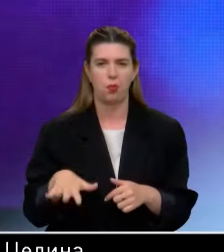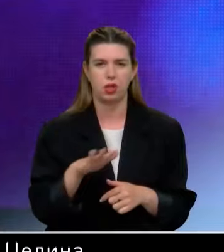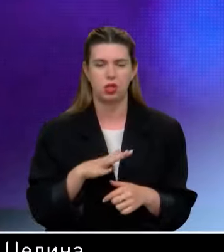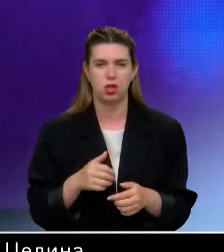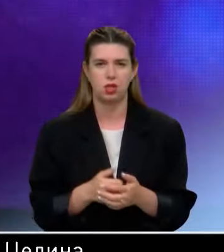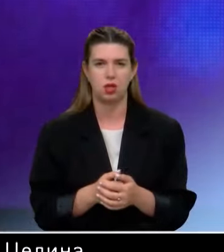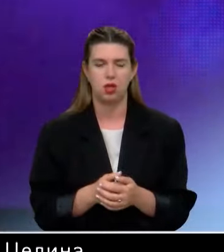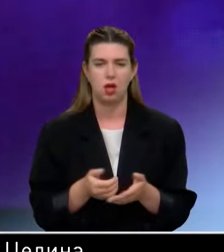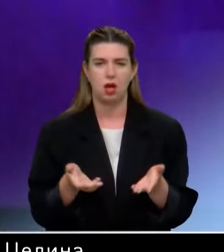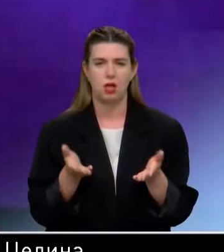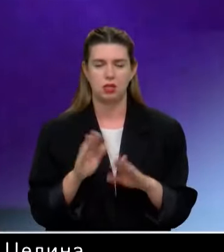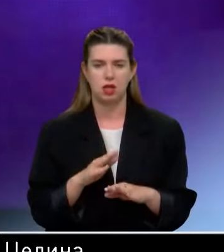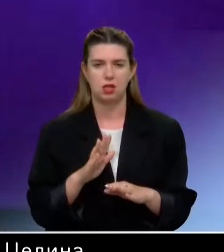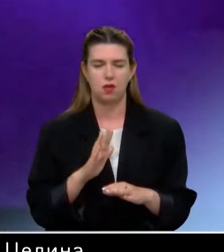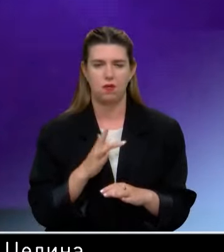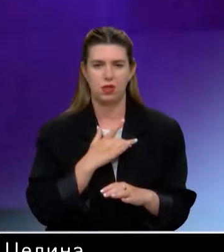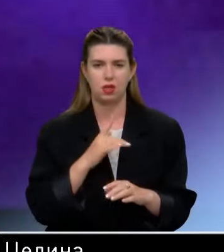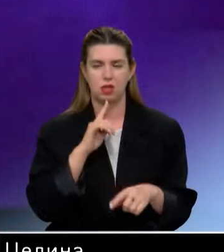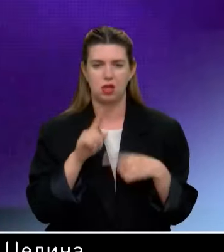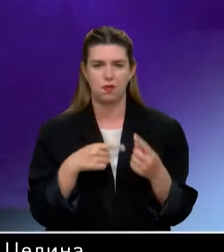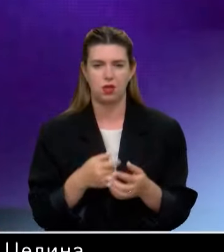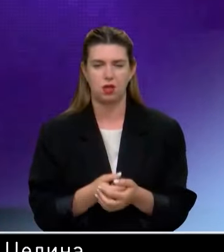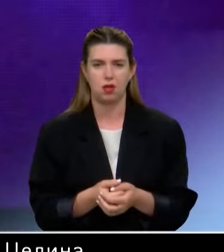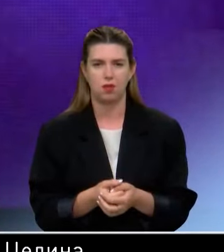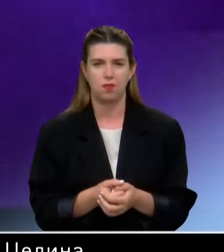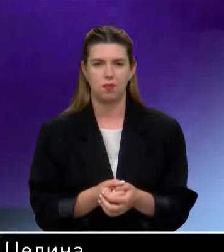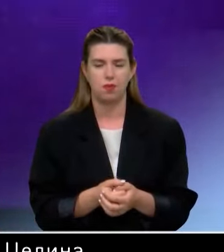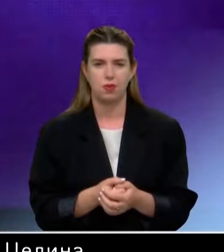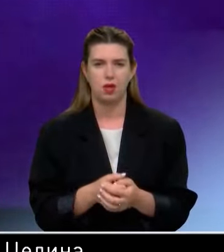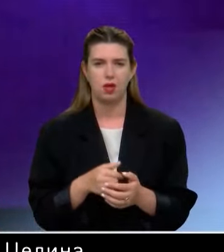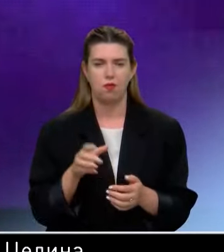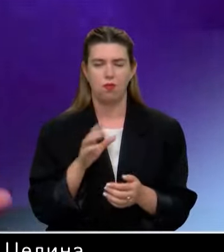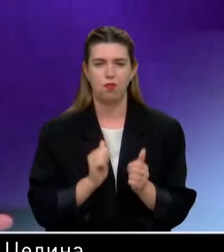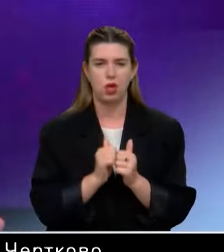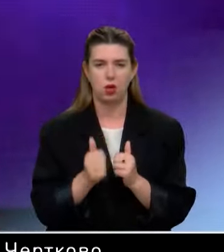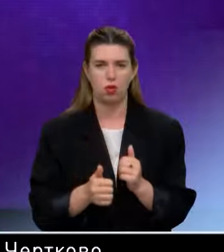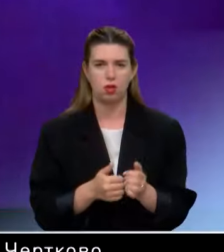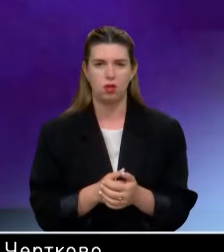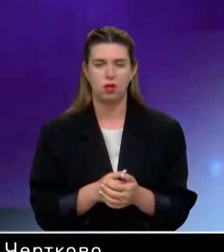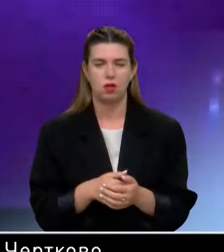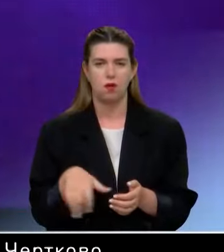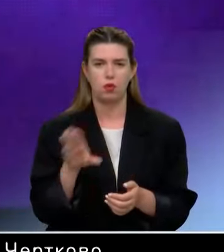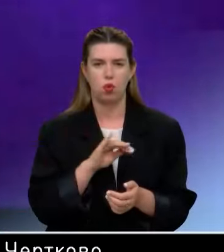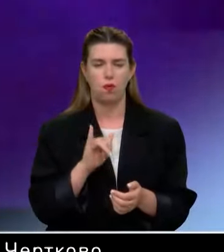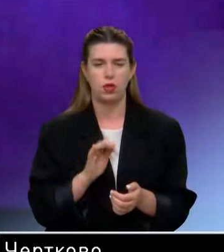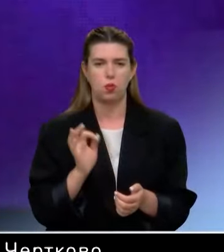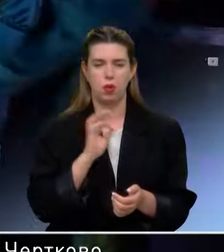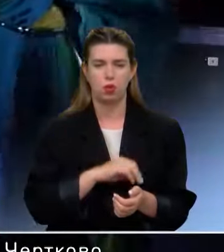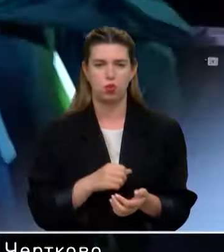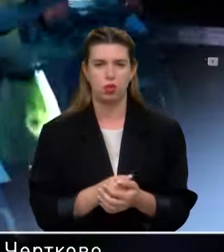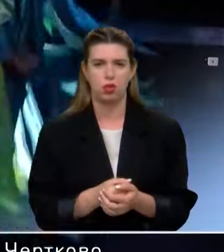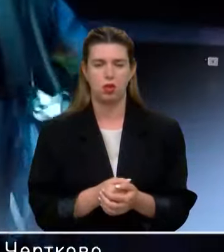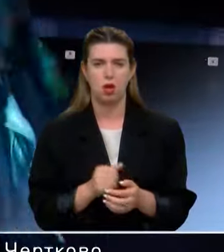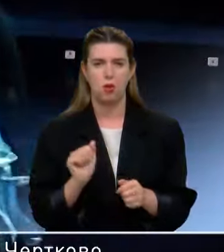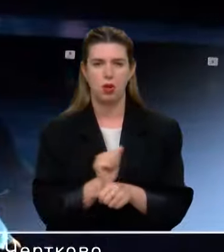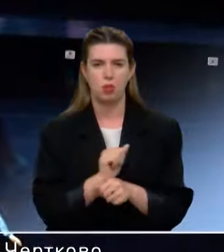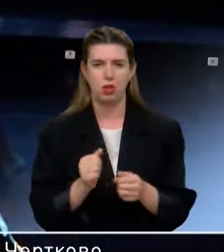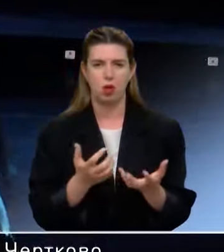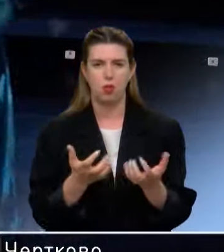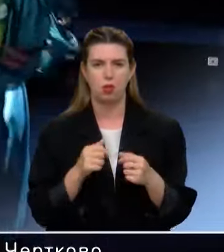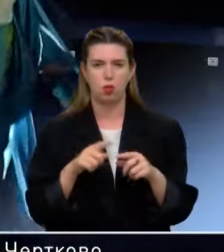будет основой к тому чтобы в этой жизни у вас всё получилось дерзайте у вас всё получите себя победители